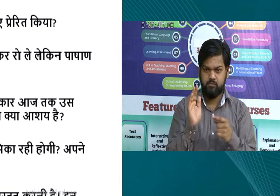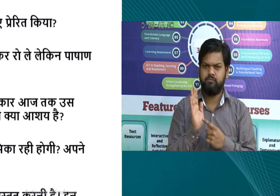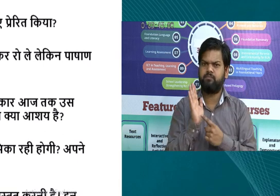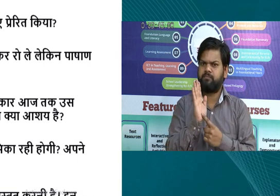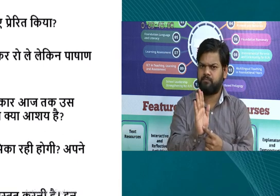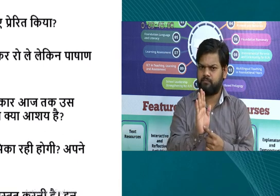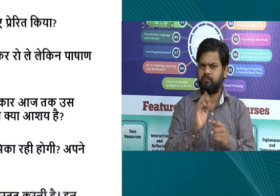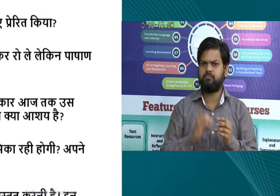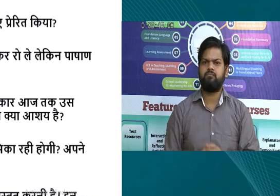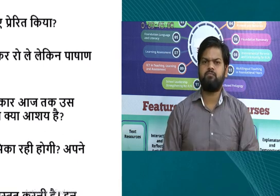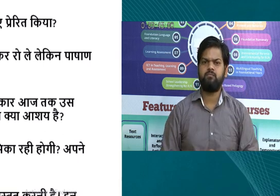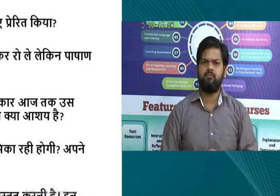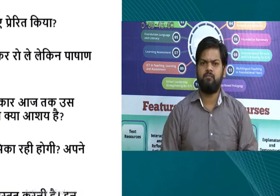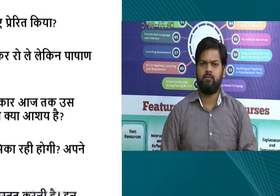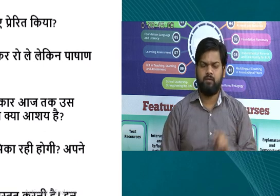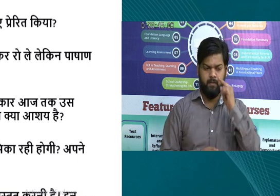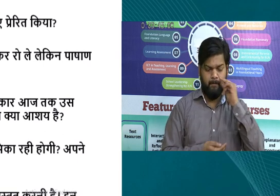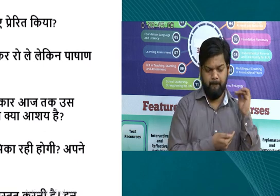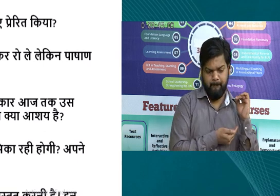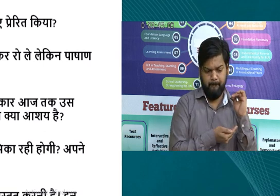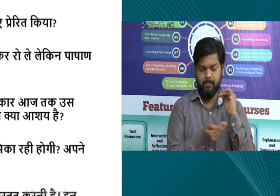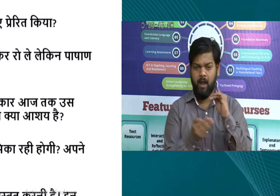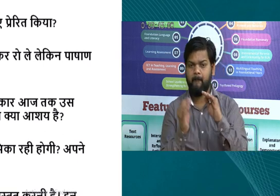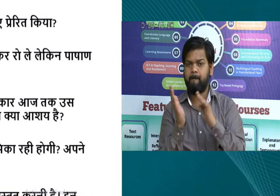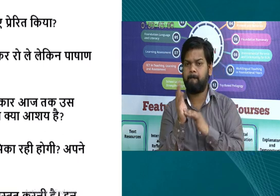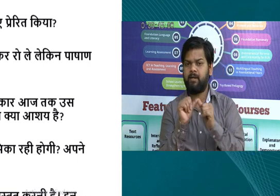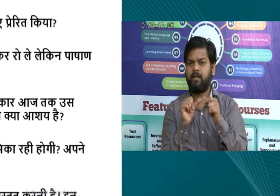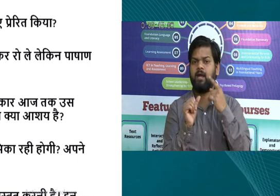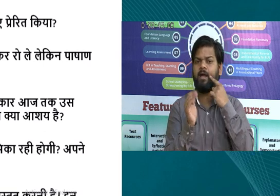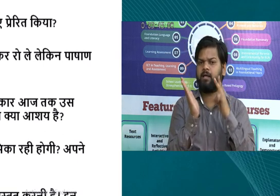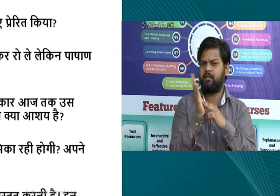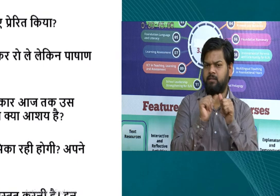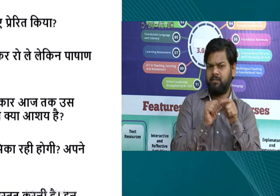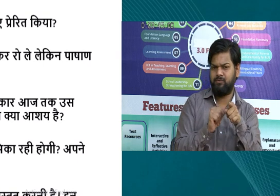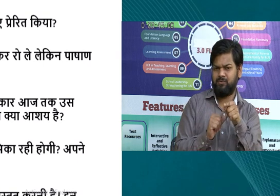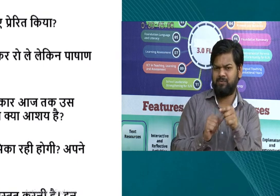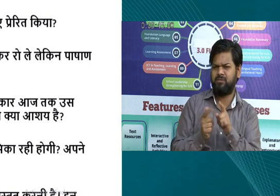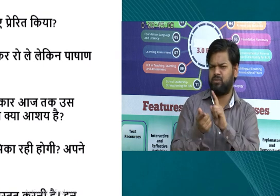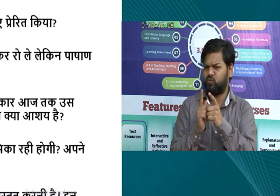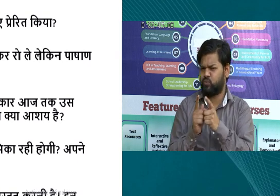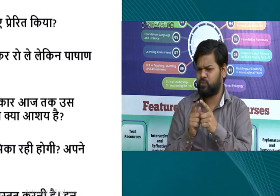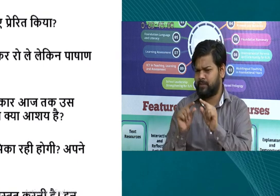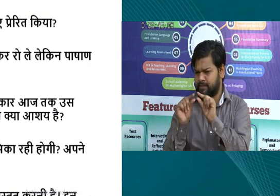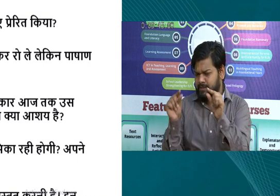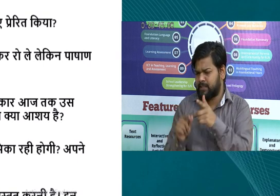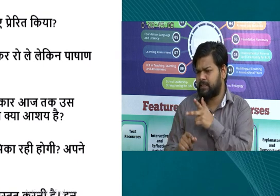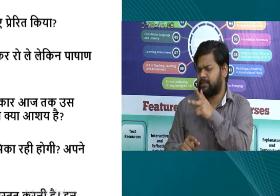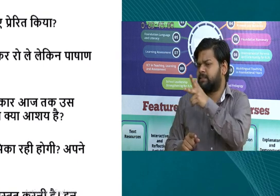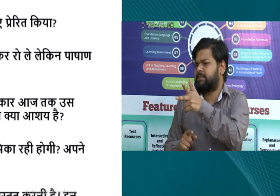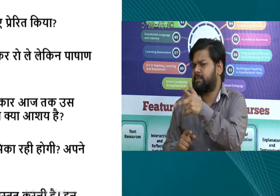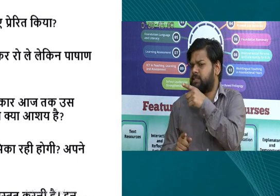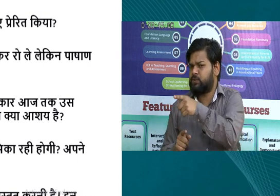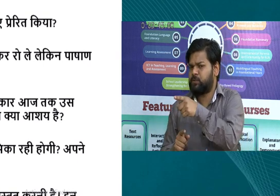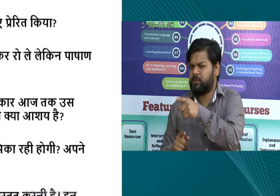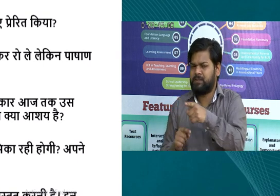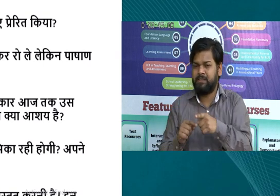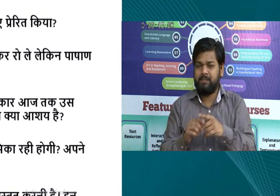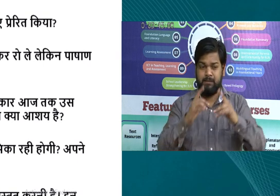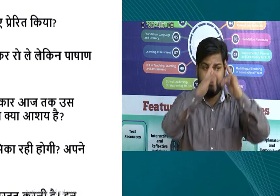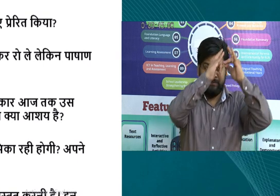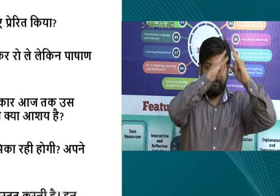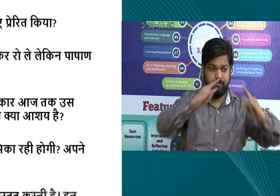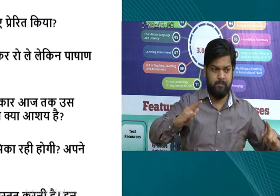महल की रक्षा के लिए प्रेरित किया तो अब बालिका महीना का जब संवाद होता है सेनापति से